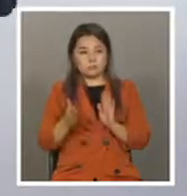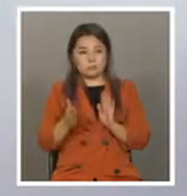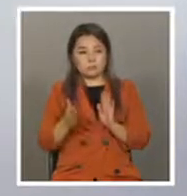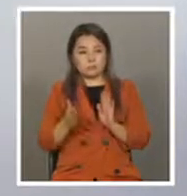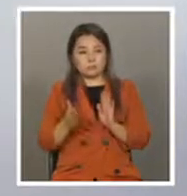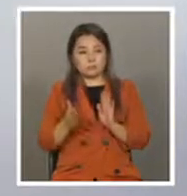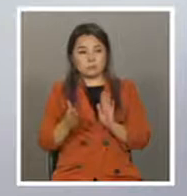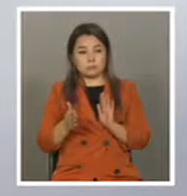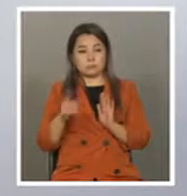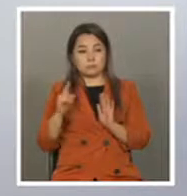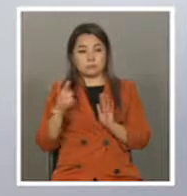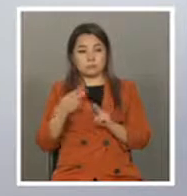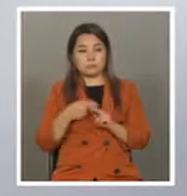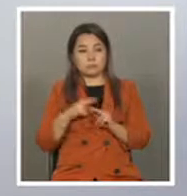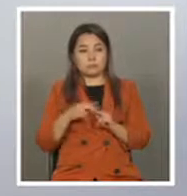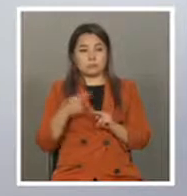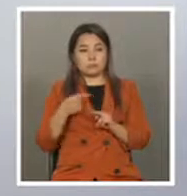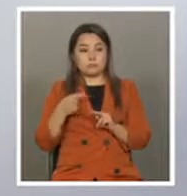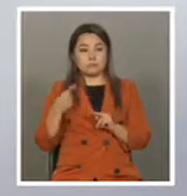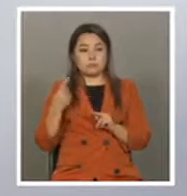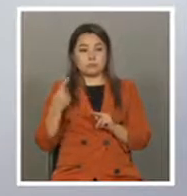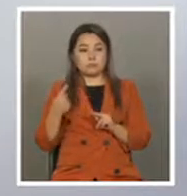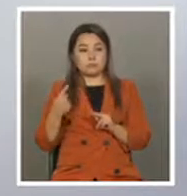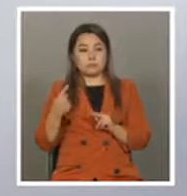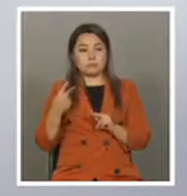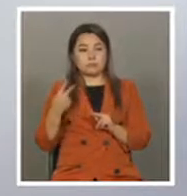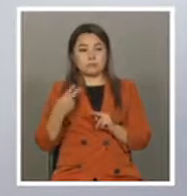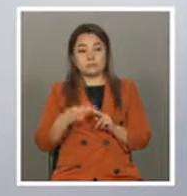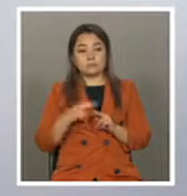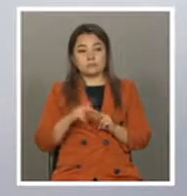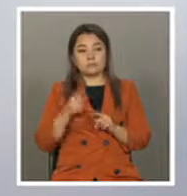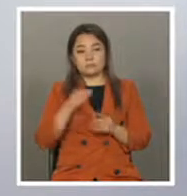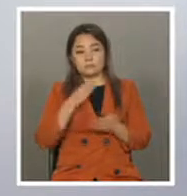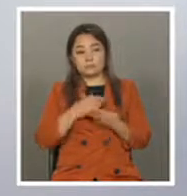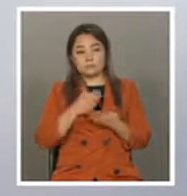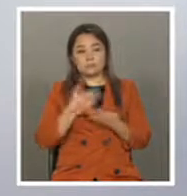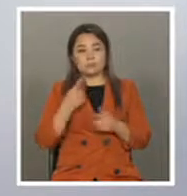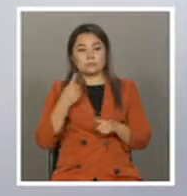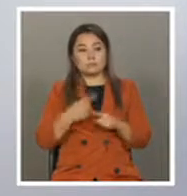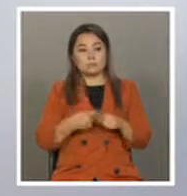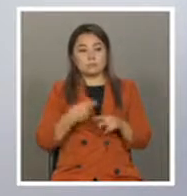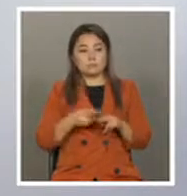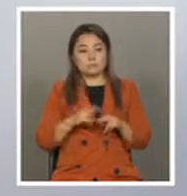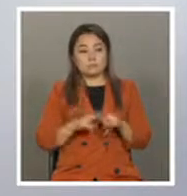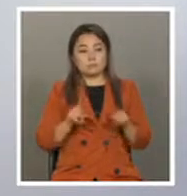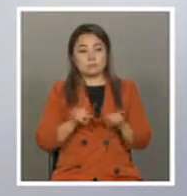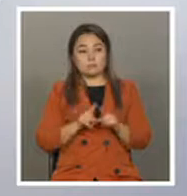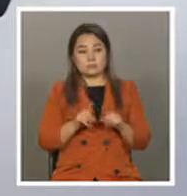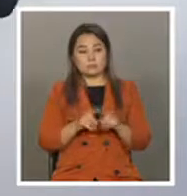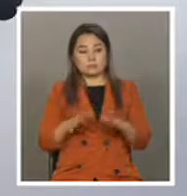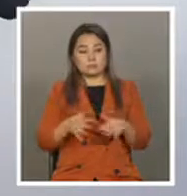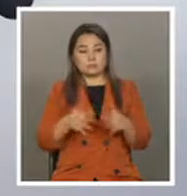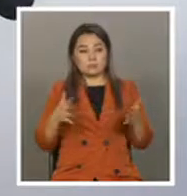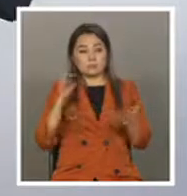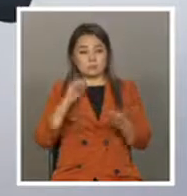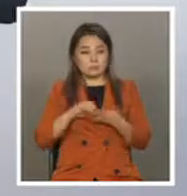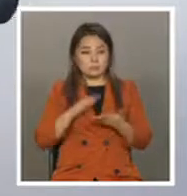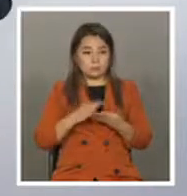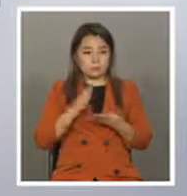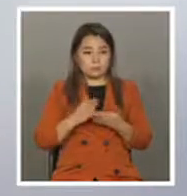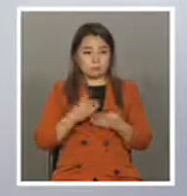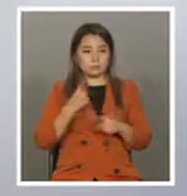мен минус 3 пен плюс 2-ні алмадым? Өйткені қосындыда плюс 1 тұр. Яғни қай санның модулі үлкен болса, соның таңбасы